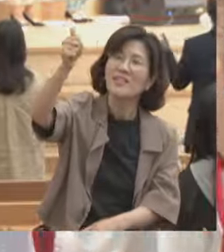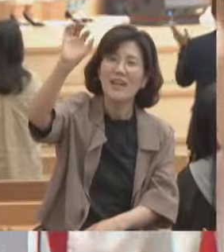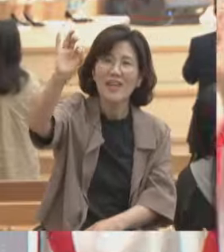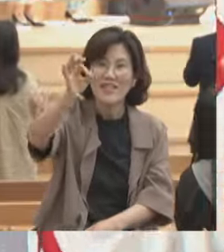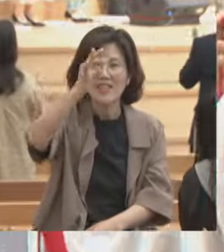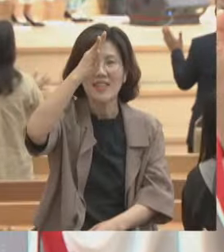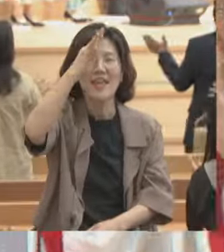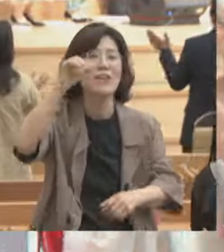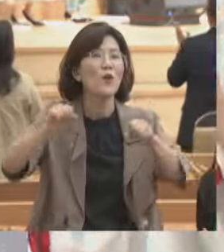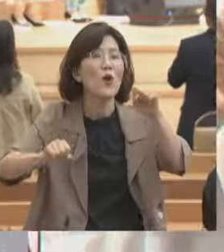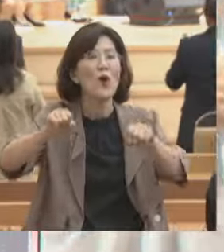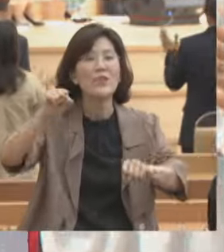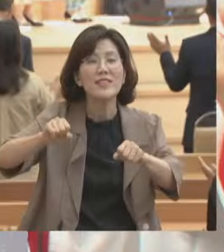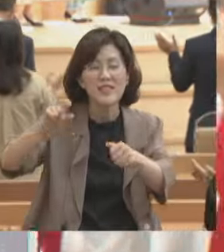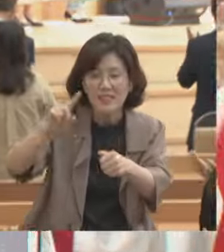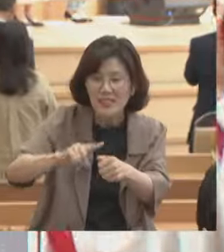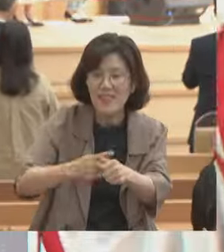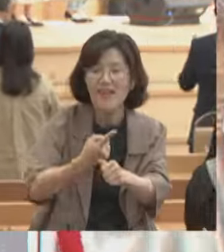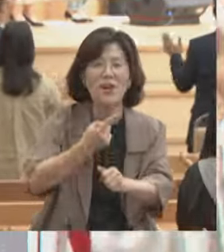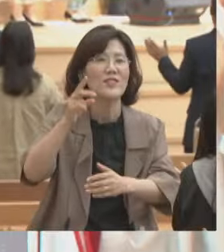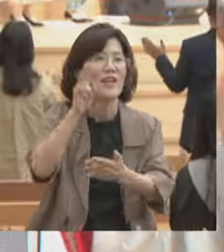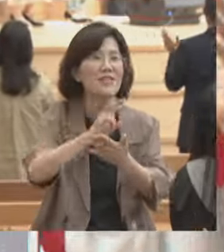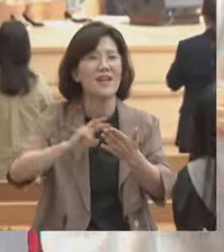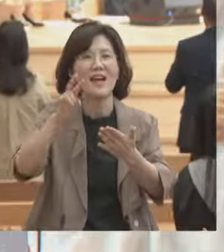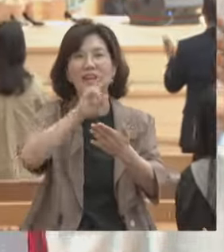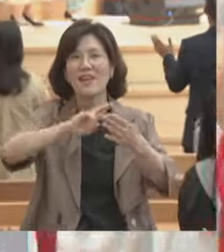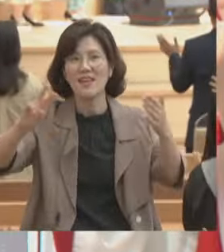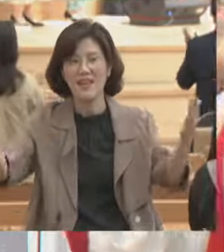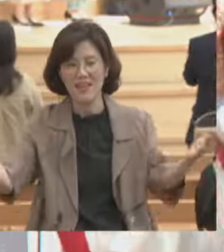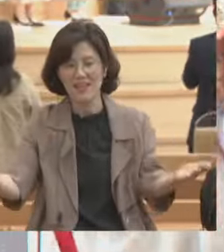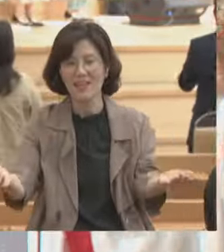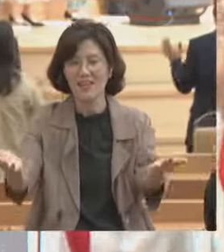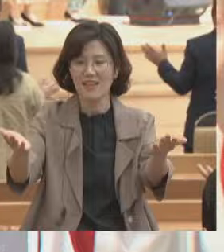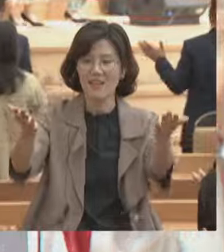그의 능하신 행동을 이날 찬양해.